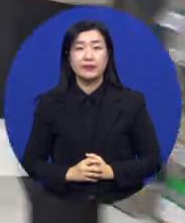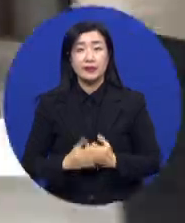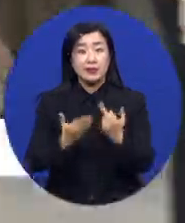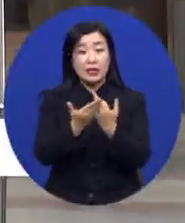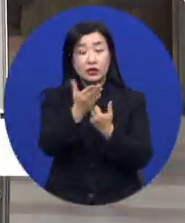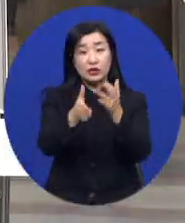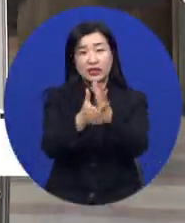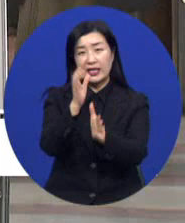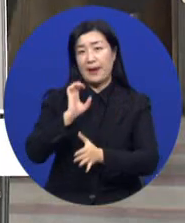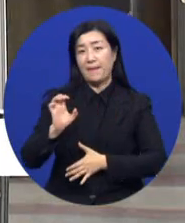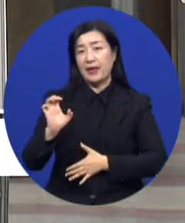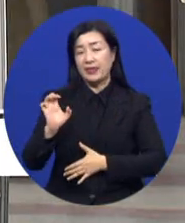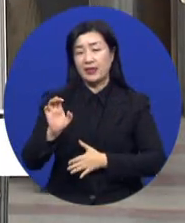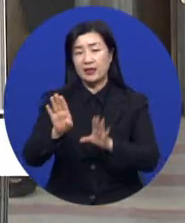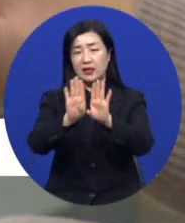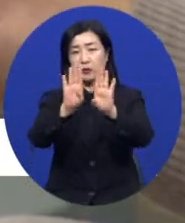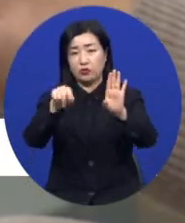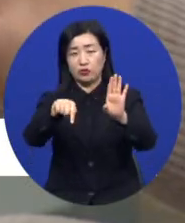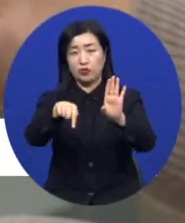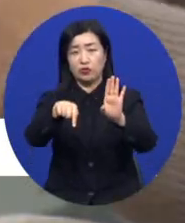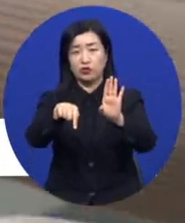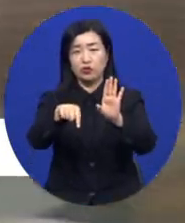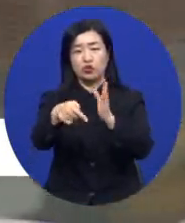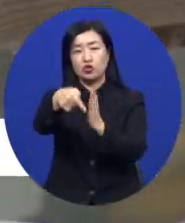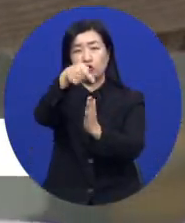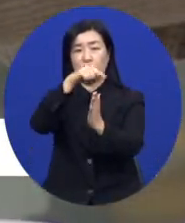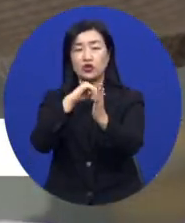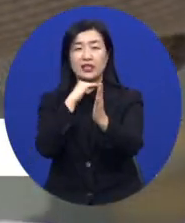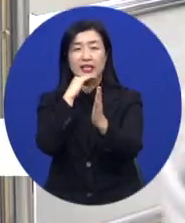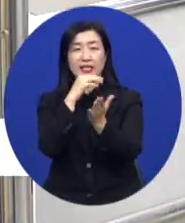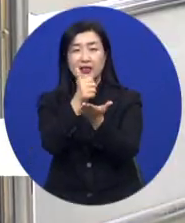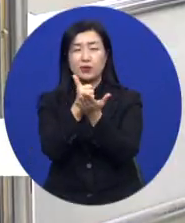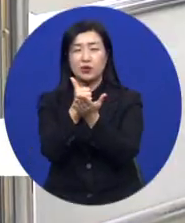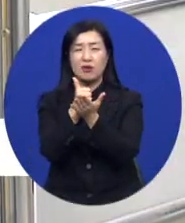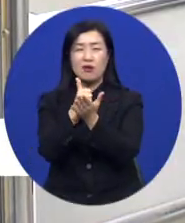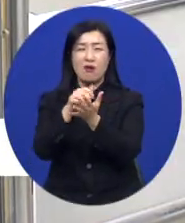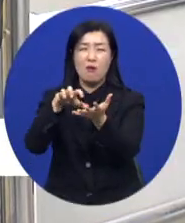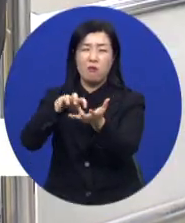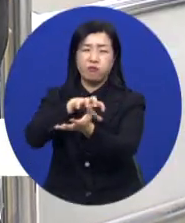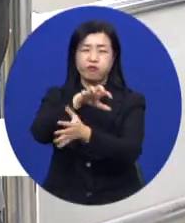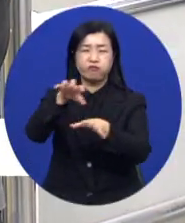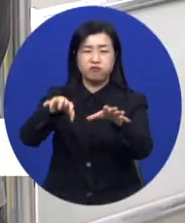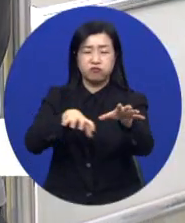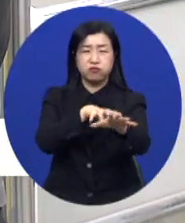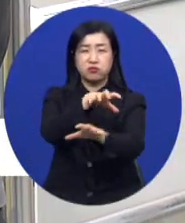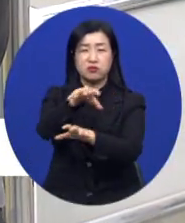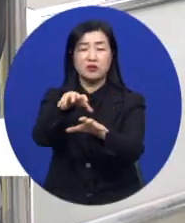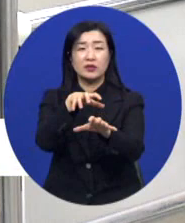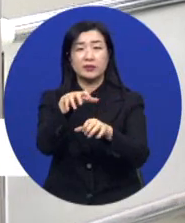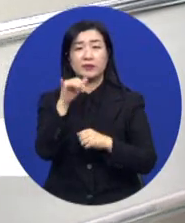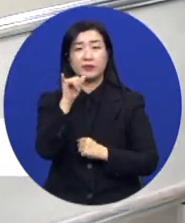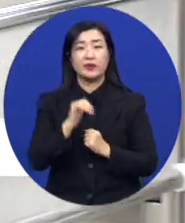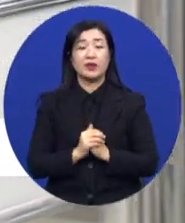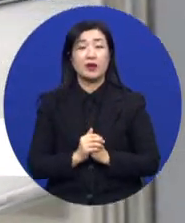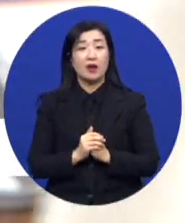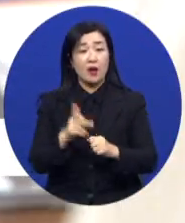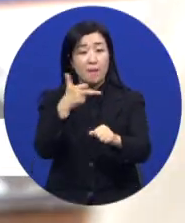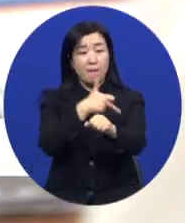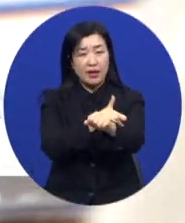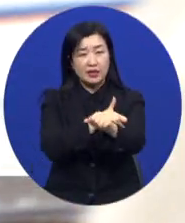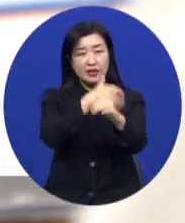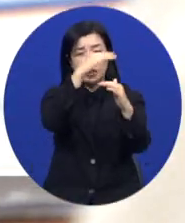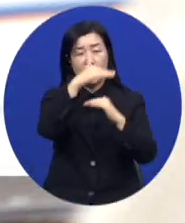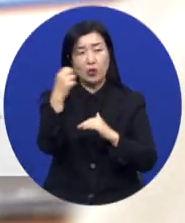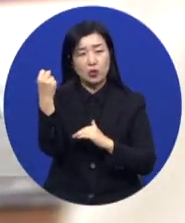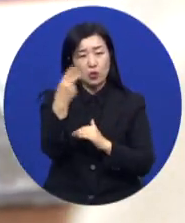제주 신의 한 대형마트 입고 순서를 기다리는 이용객 뜰로 입구가 붐비기 시작합니다 백신접종 내역과